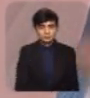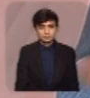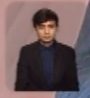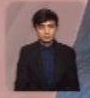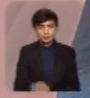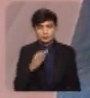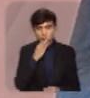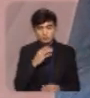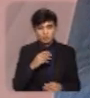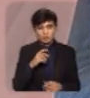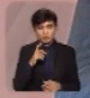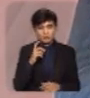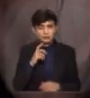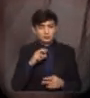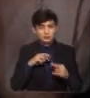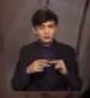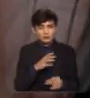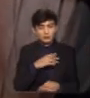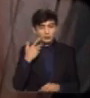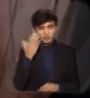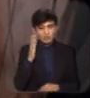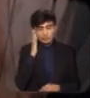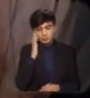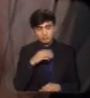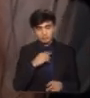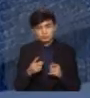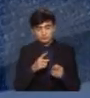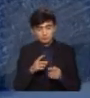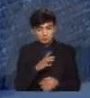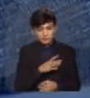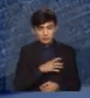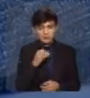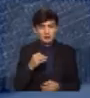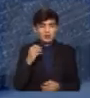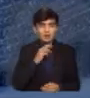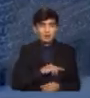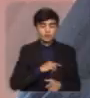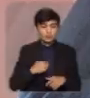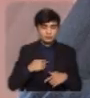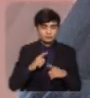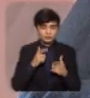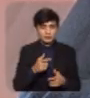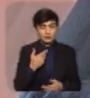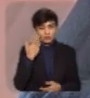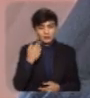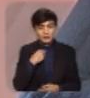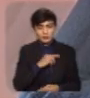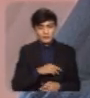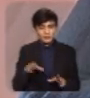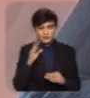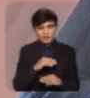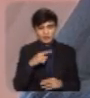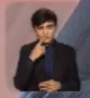В любое месте. Когда сплю, тогда у меня бывают приступы. Работу устраиваюсь, когда у меня бывают приступы, все